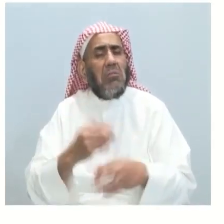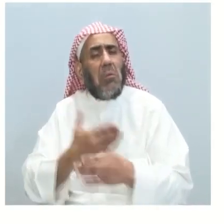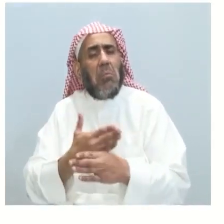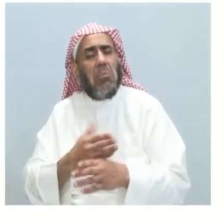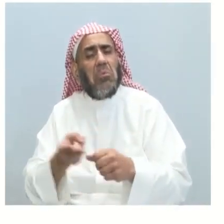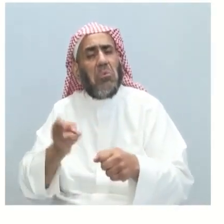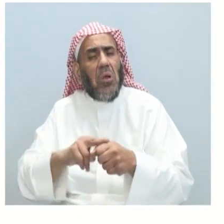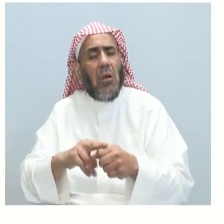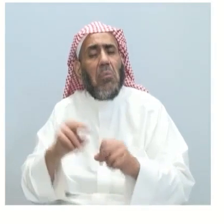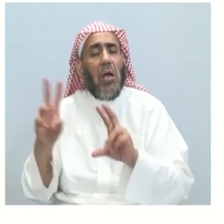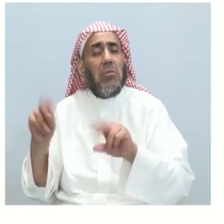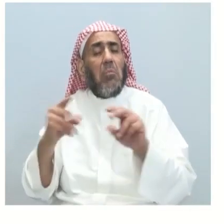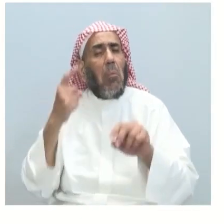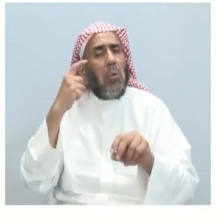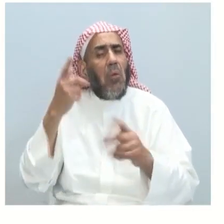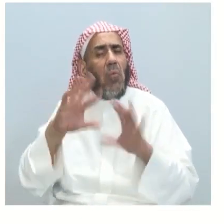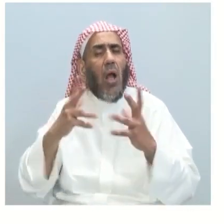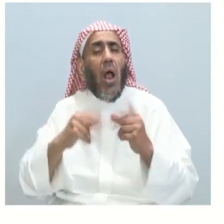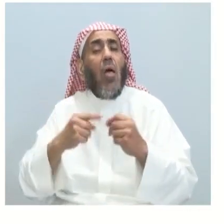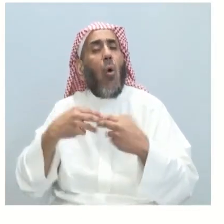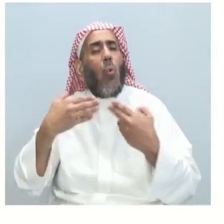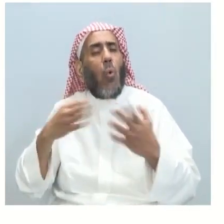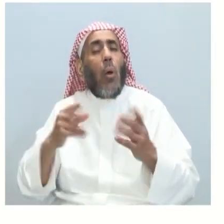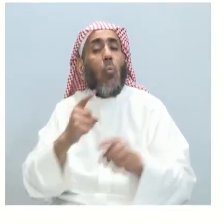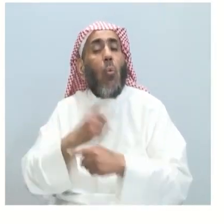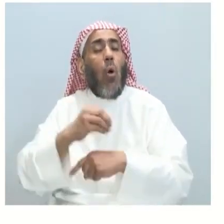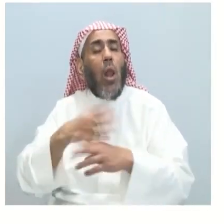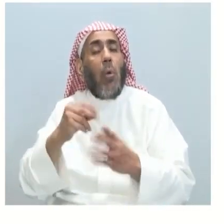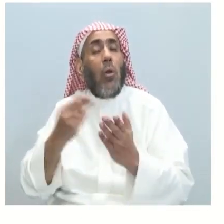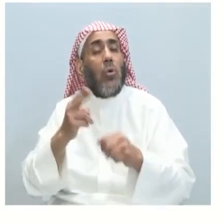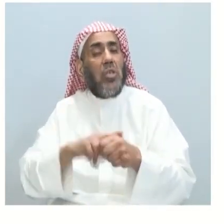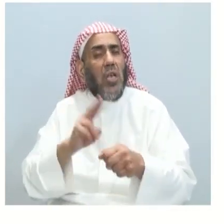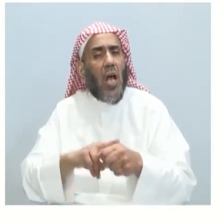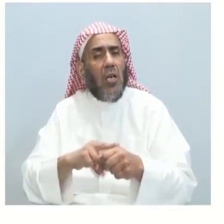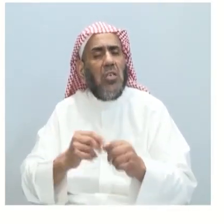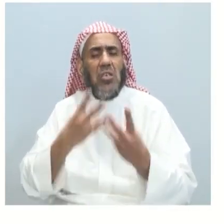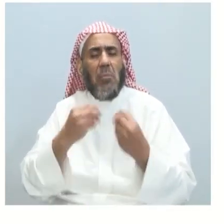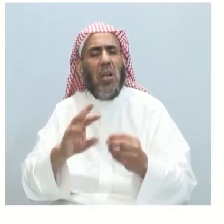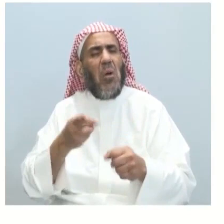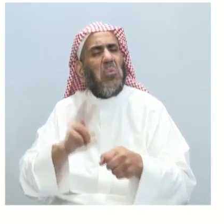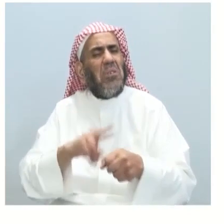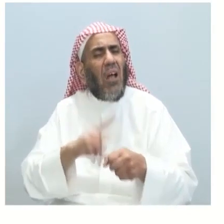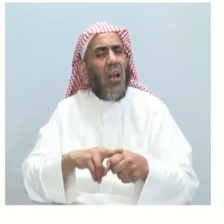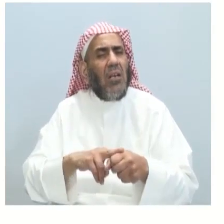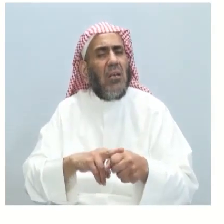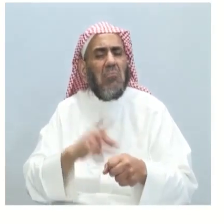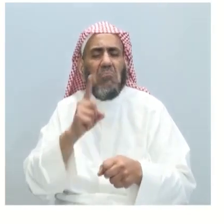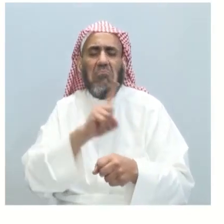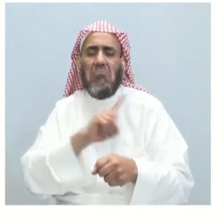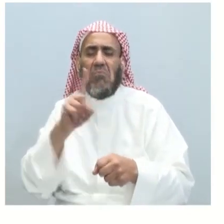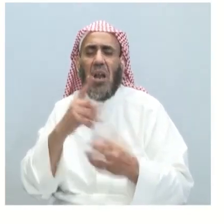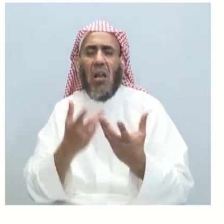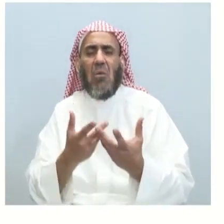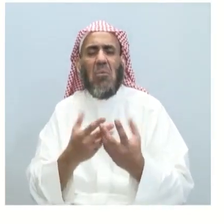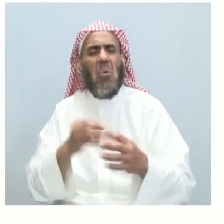انه بحسب ما ترون انتم فما رايك في هذا التكرار هل هو تكرار جميل ام هو تكرار لا ترى انه